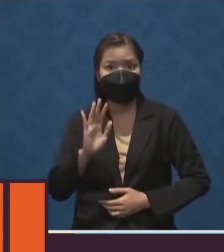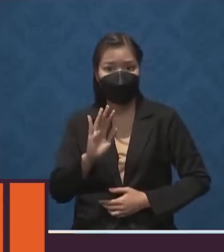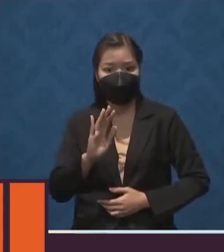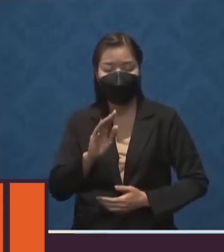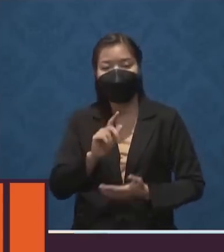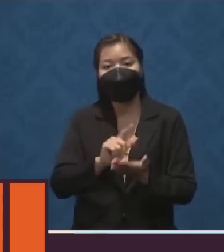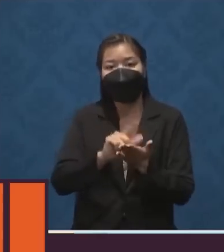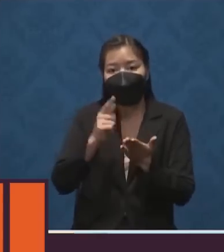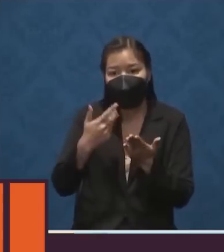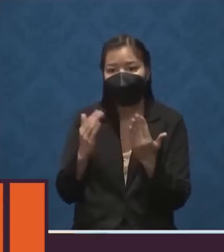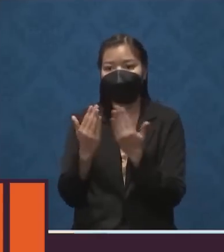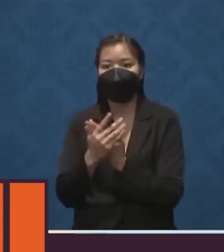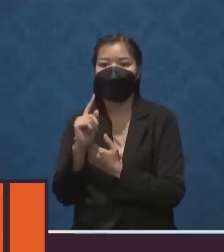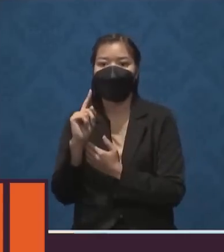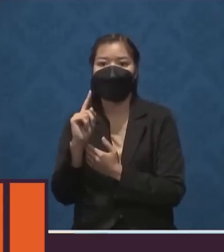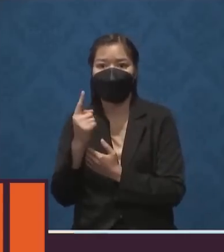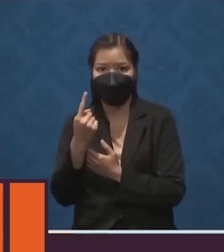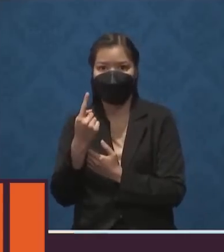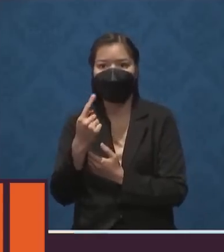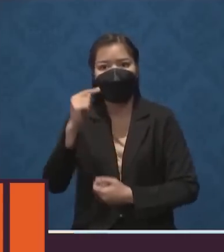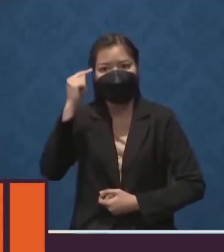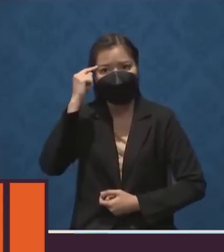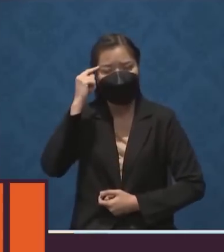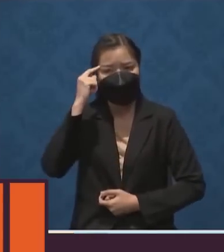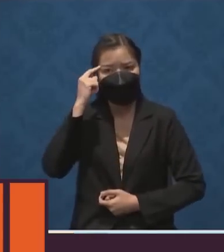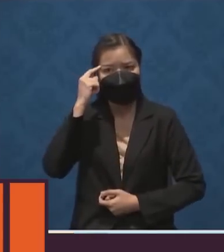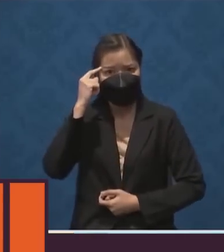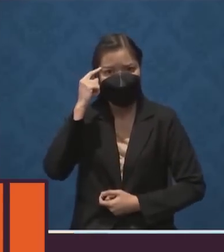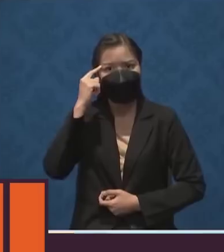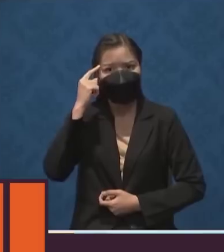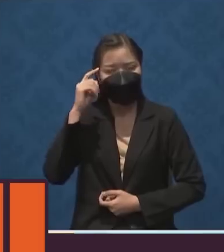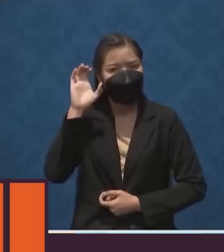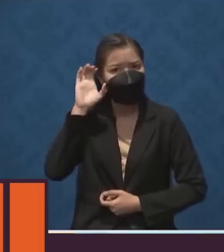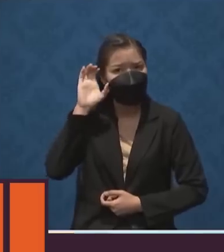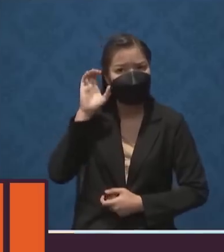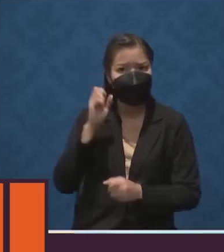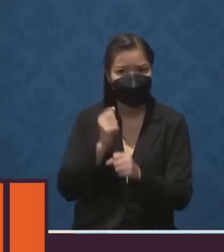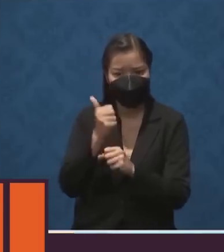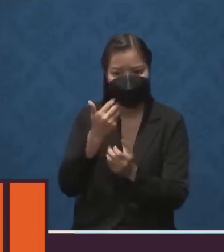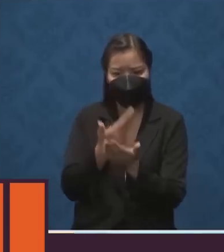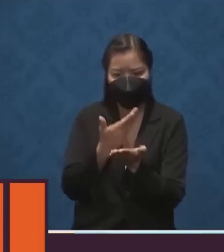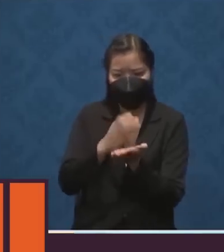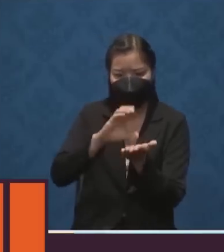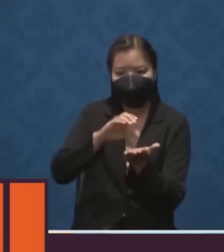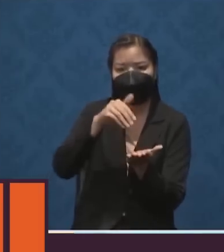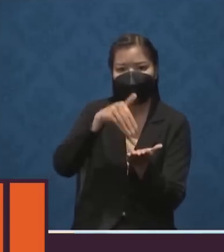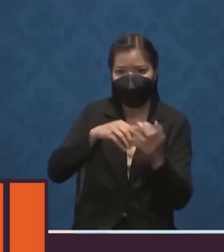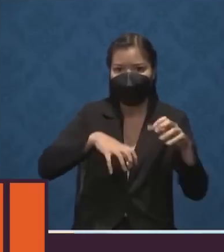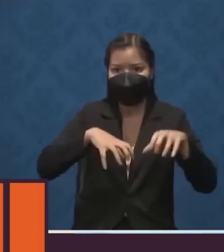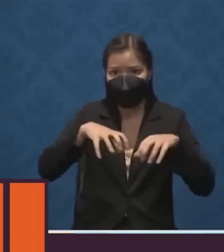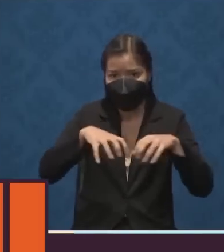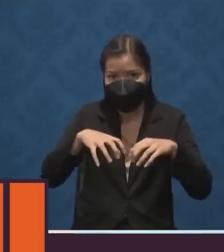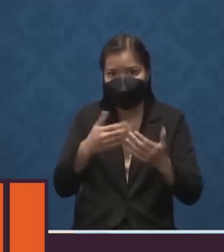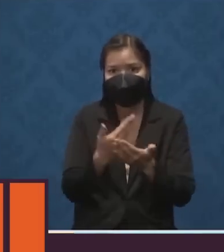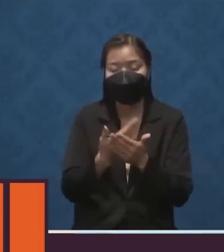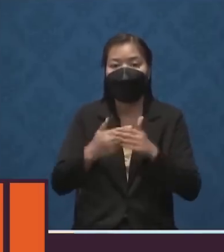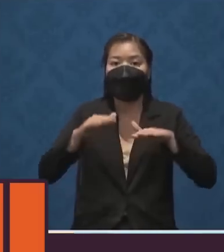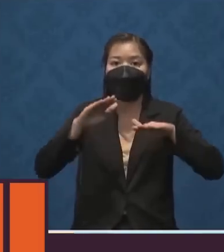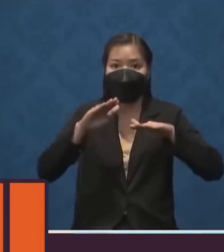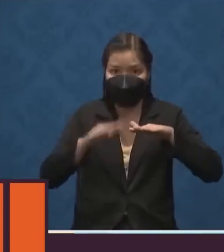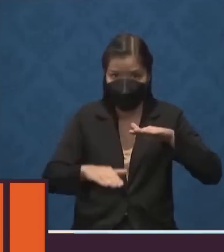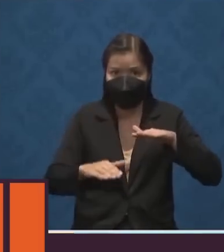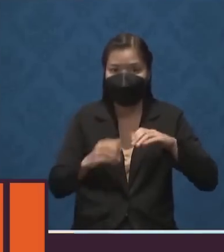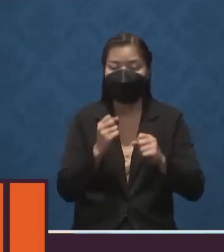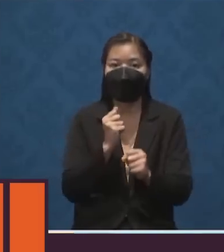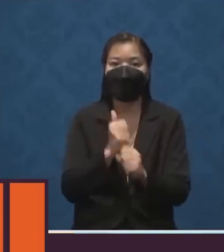ไว้วางใจทางอย้วางใจใงบกลางที่ยังไรเสียก็นาจะตัดอฟลงไปมากก่อนนี้ให้